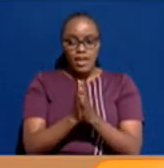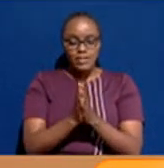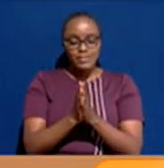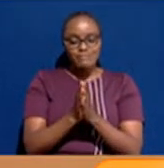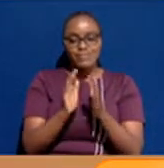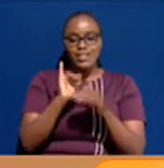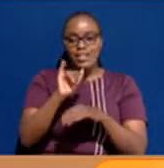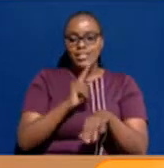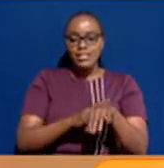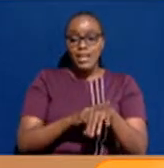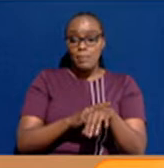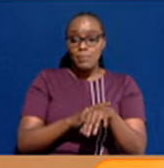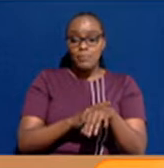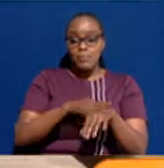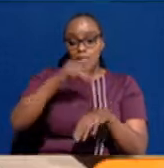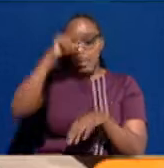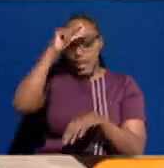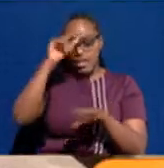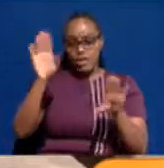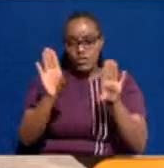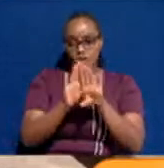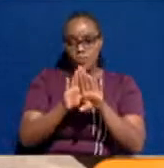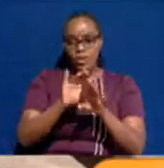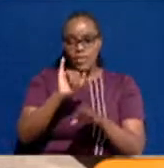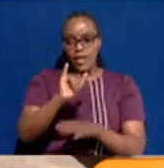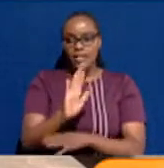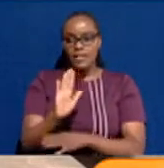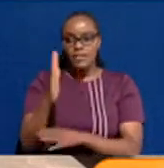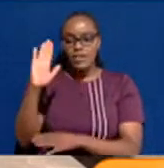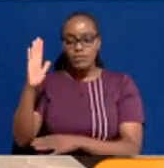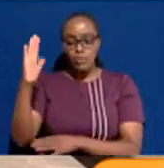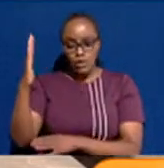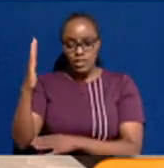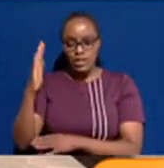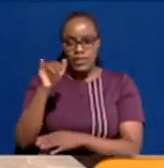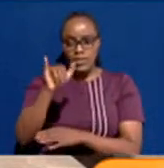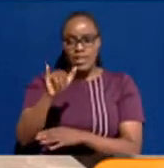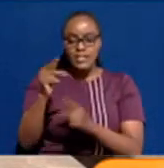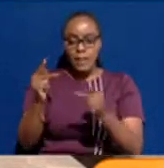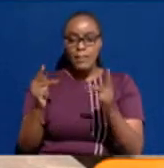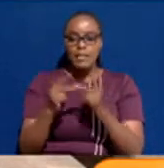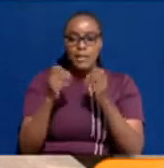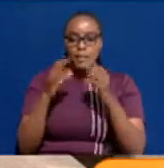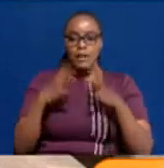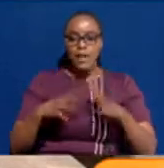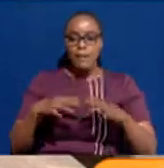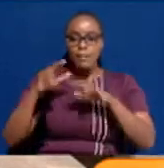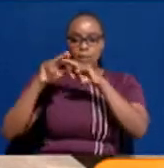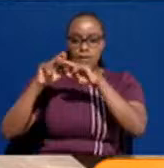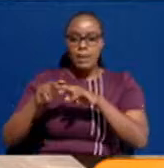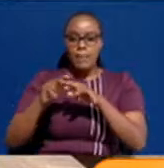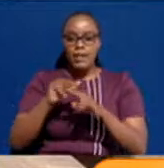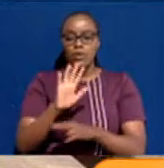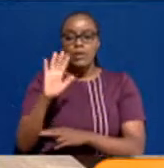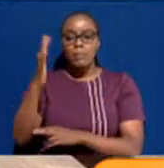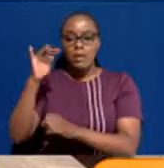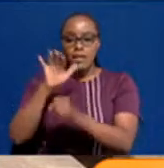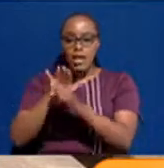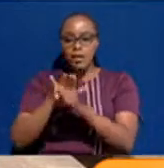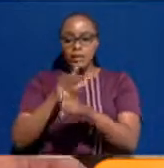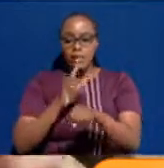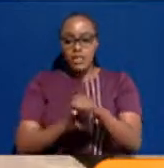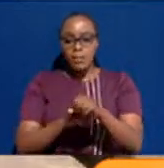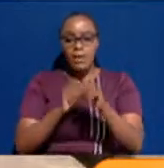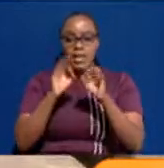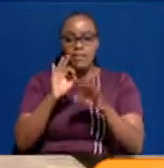lakini serikali kuja ikafunga misitu. Na kule watu wengi wanategemea misitu peke yake. So kama